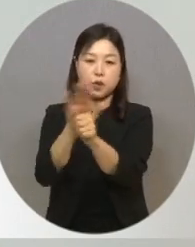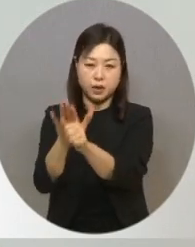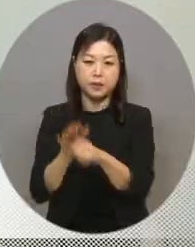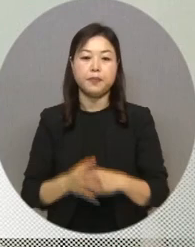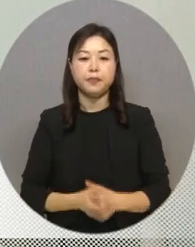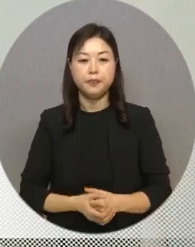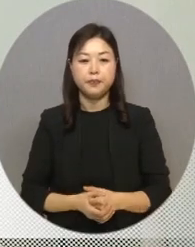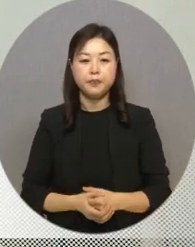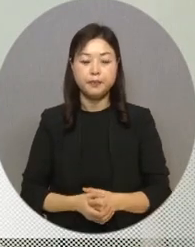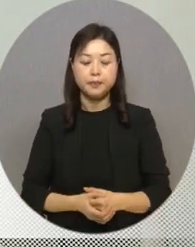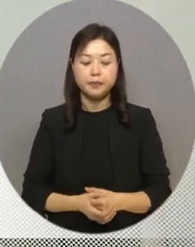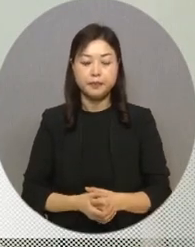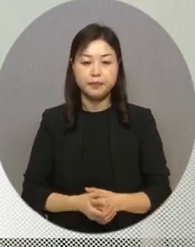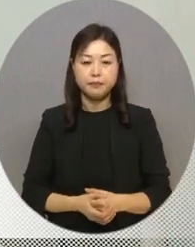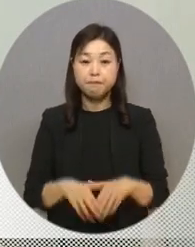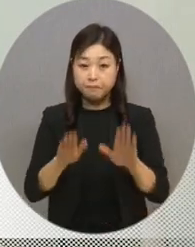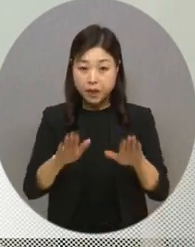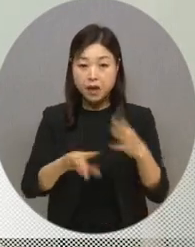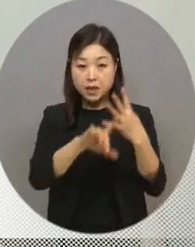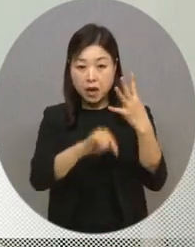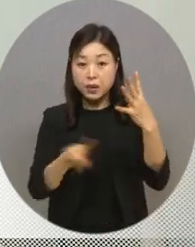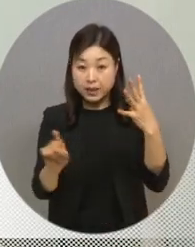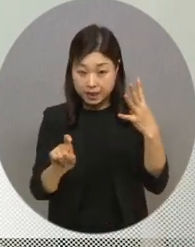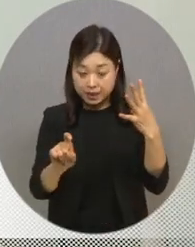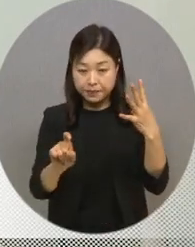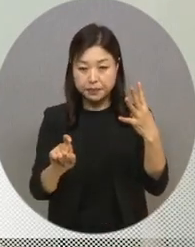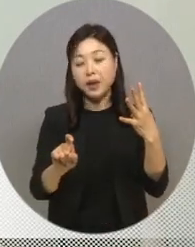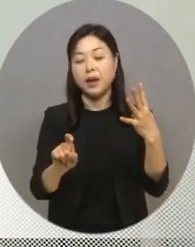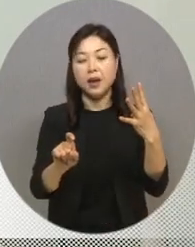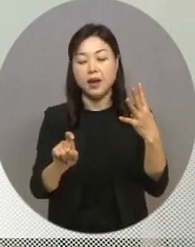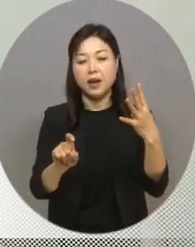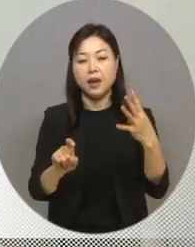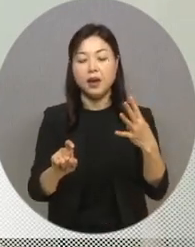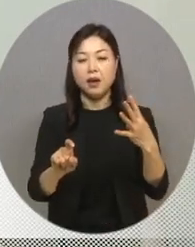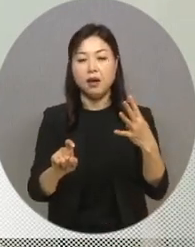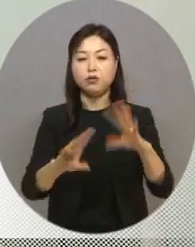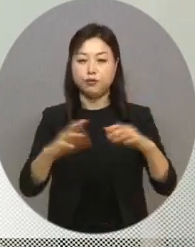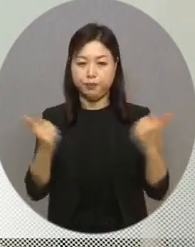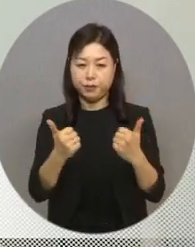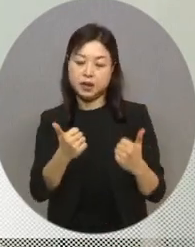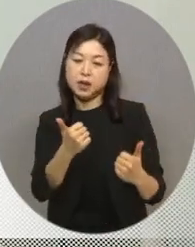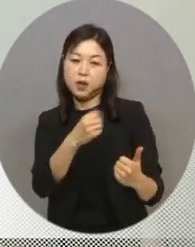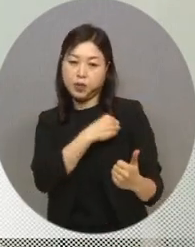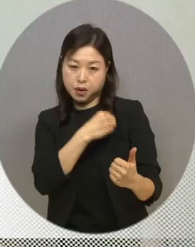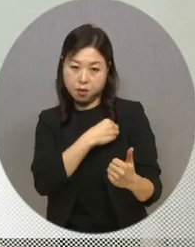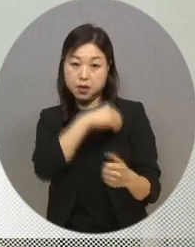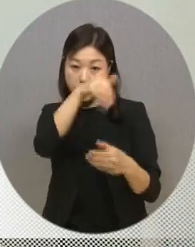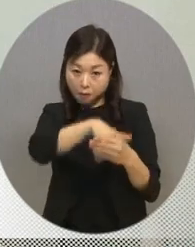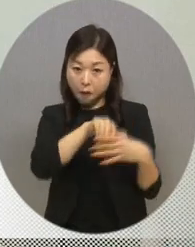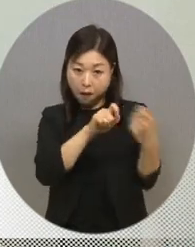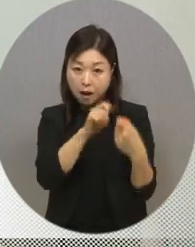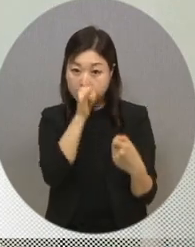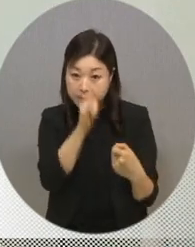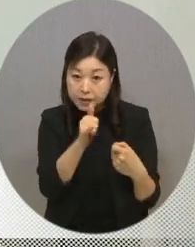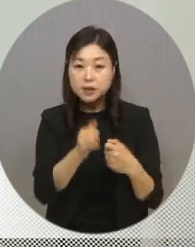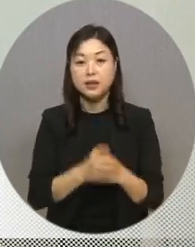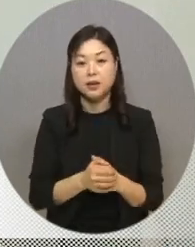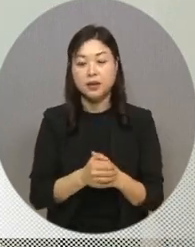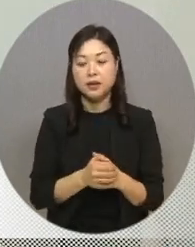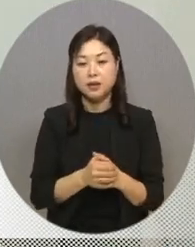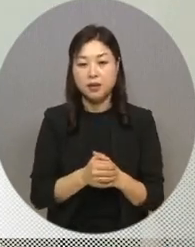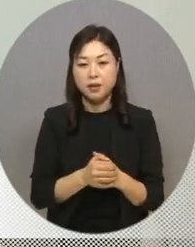합니다. 이번에 4월 10일에 총선이 다가오고 있습니다. 총선을 맞이해서